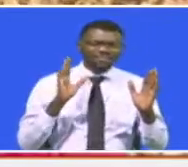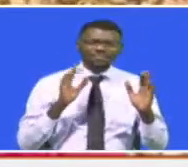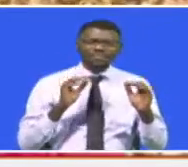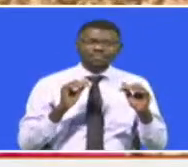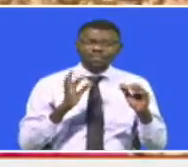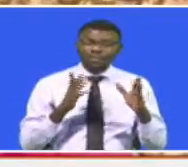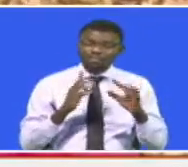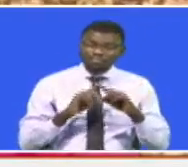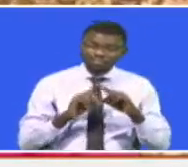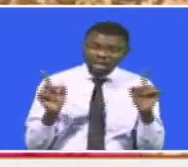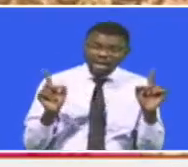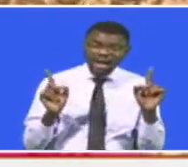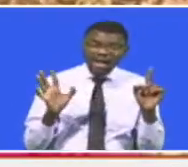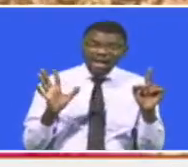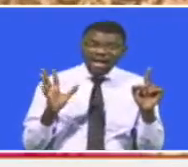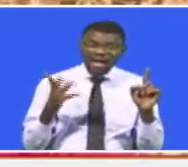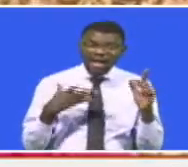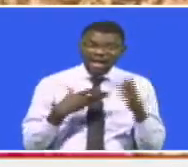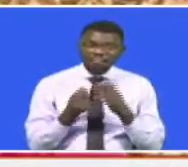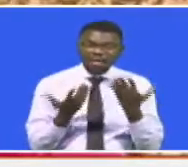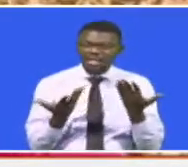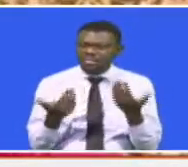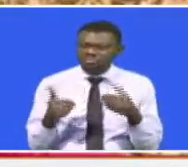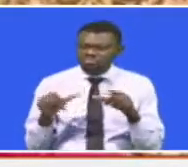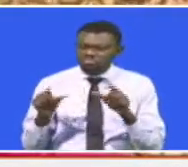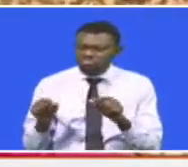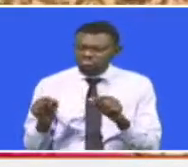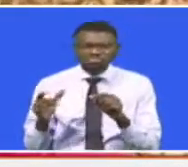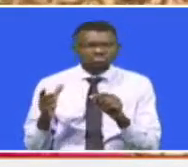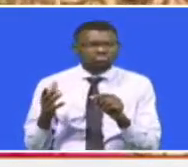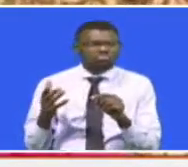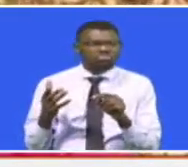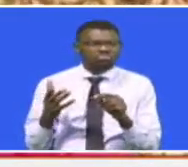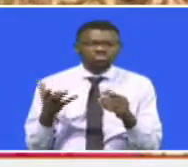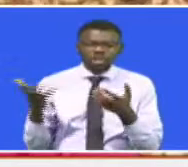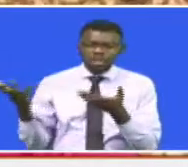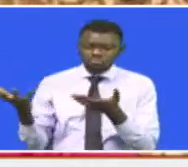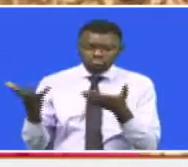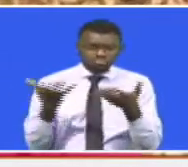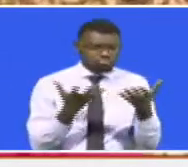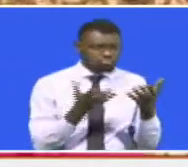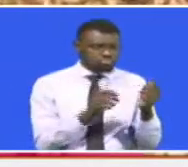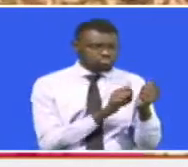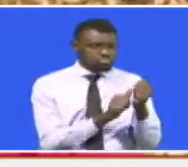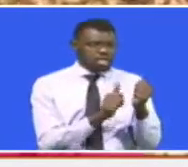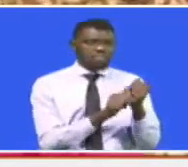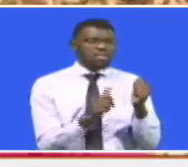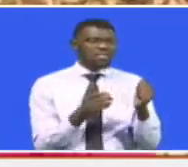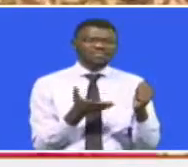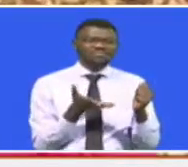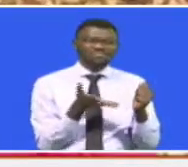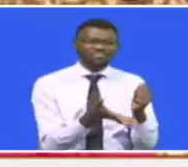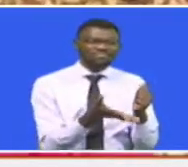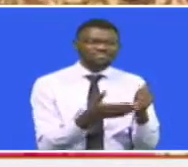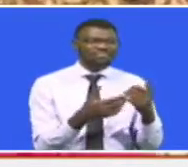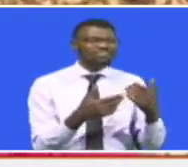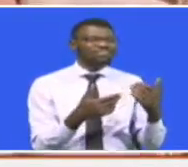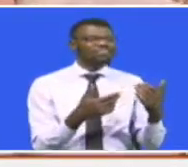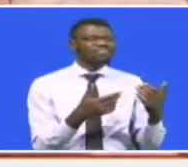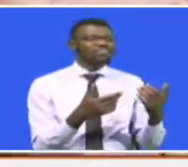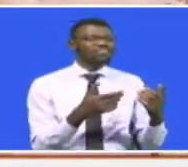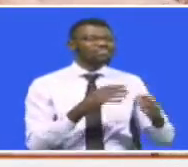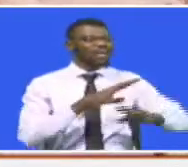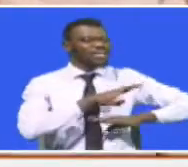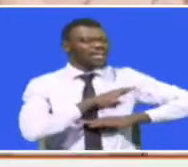kwa ajili wanunua tu ya kwenda ya biashara. So hii mahindi inachukuliwa, nafikiri haifiki strategic reserve ya